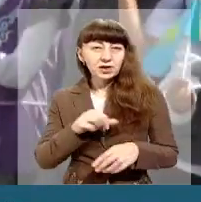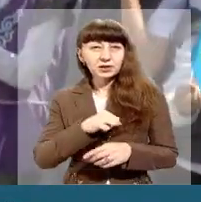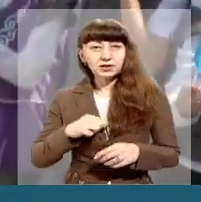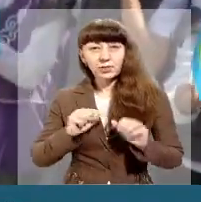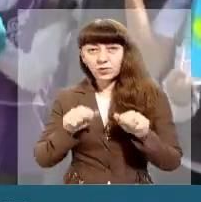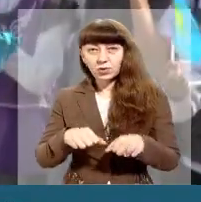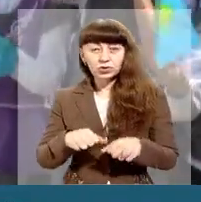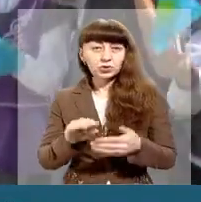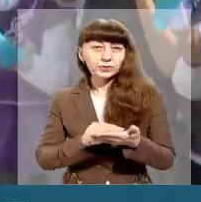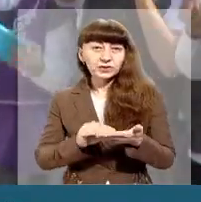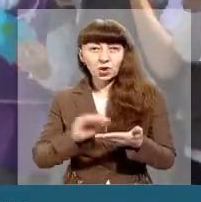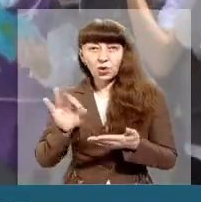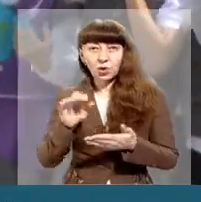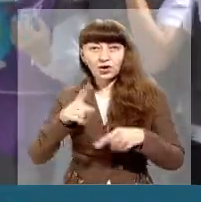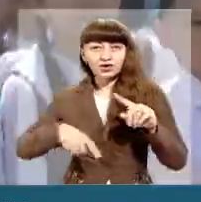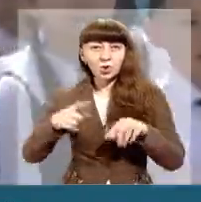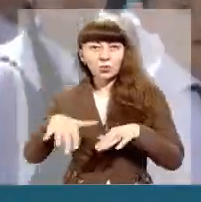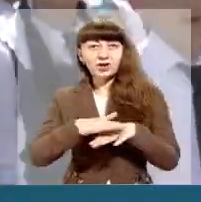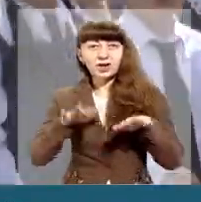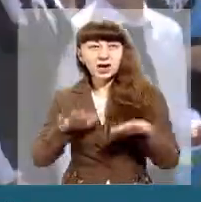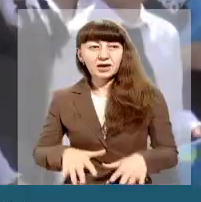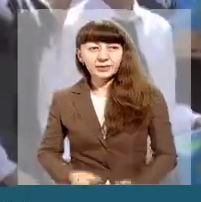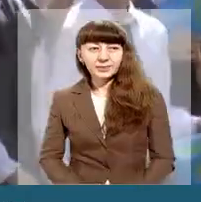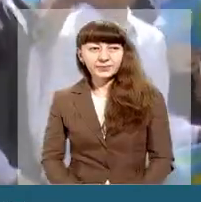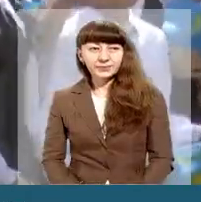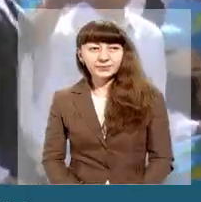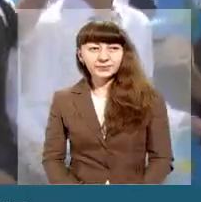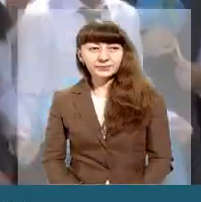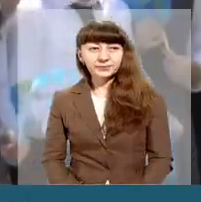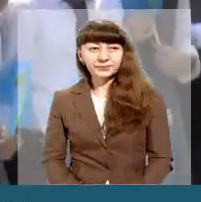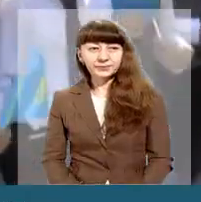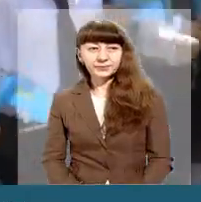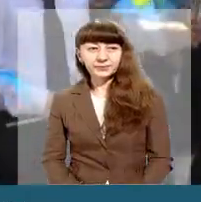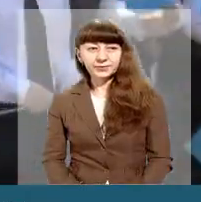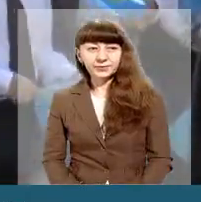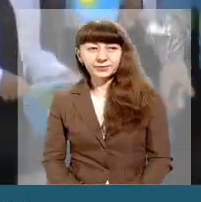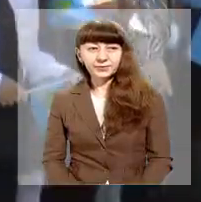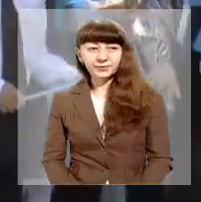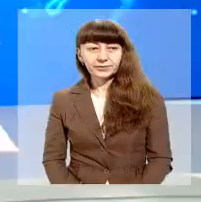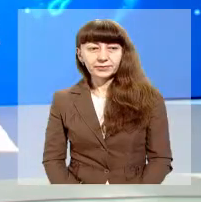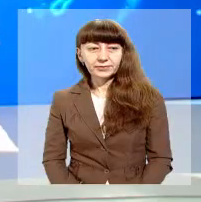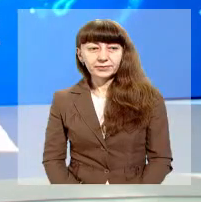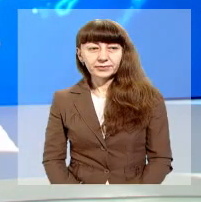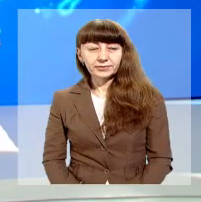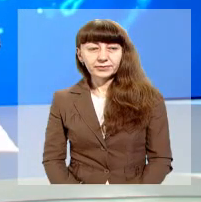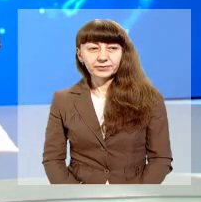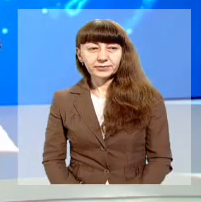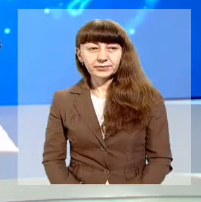станут авторами хита о родном крае. Алмажана Манкельдинова, Диара Ахметчин, телеканал «Костанай».